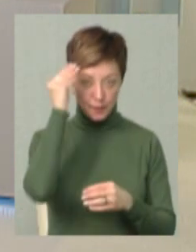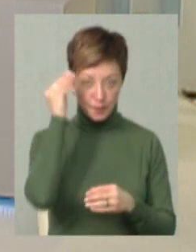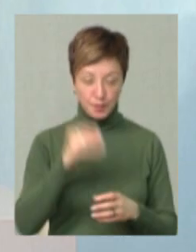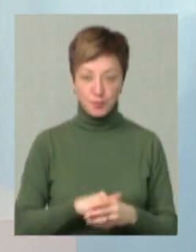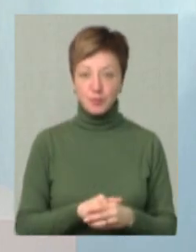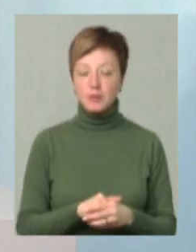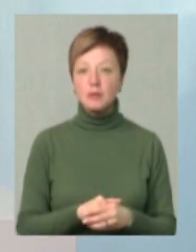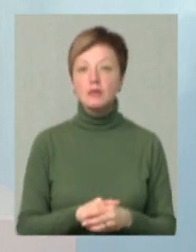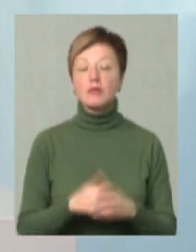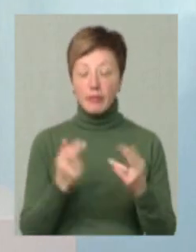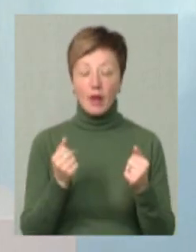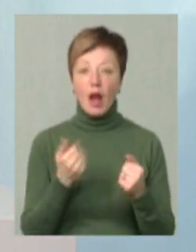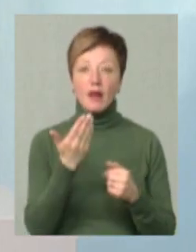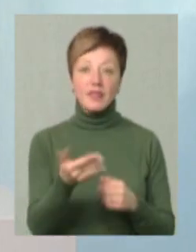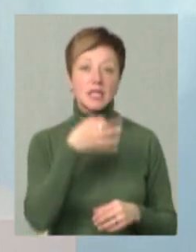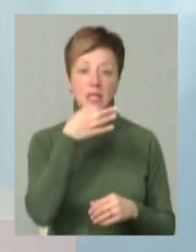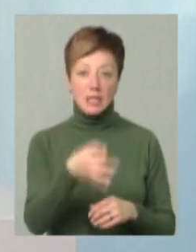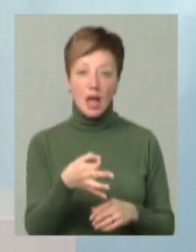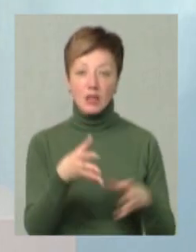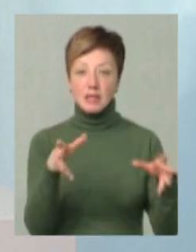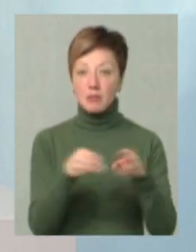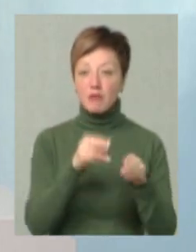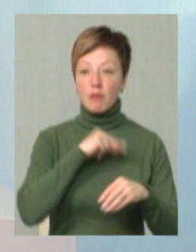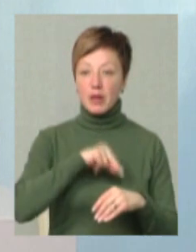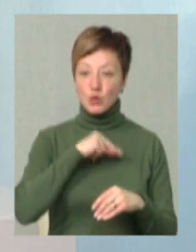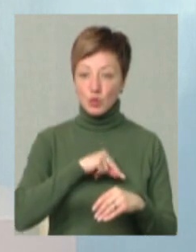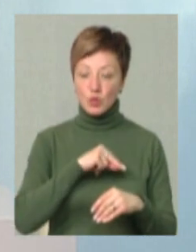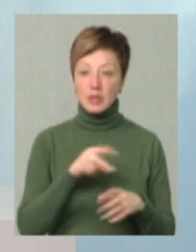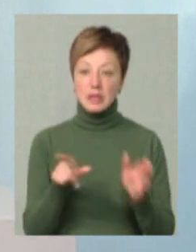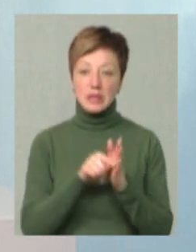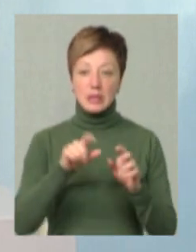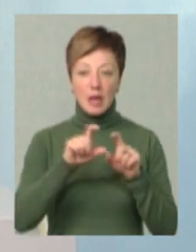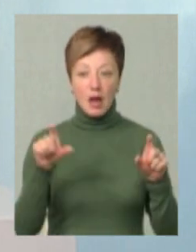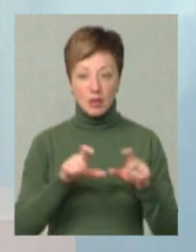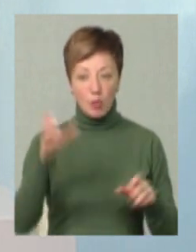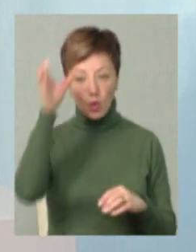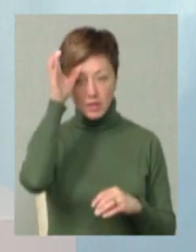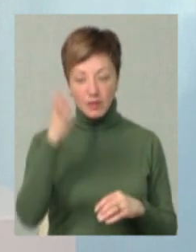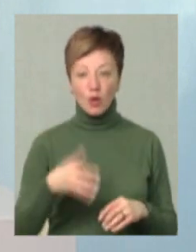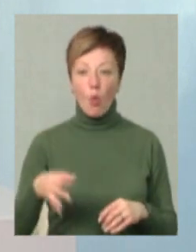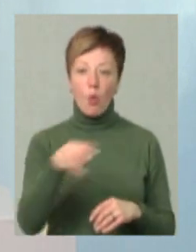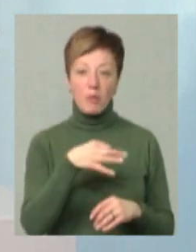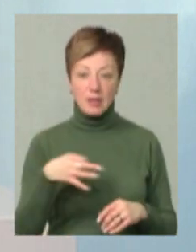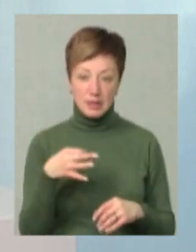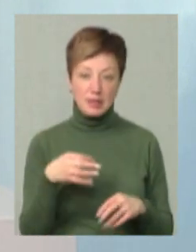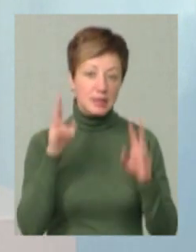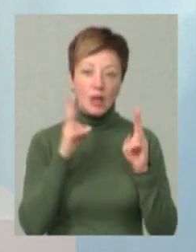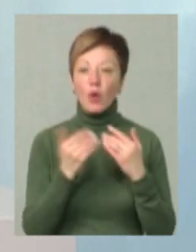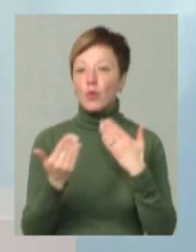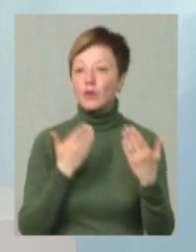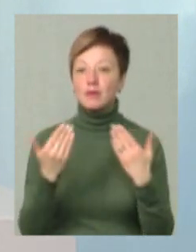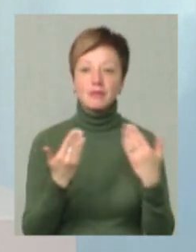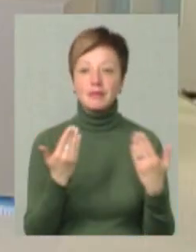Ви сказали, що співпрацюєте ви з закладами, освітніми закладами області. Не знаю, до кого з